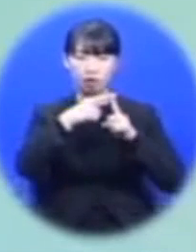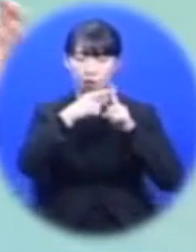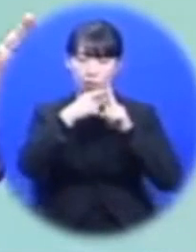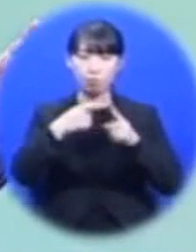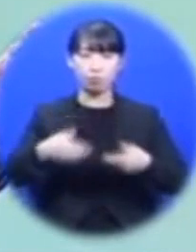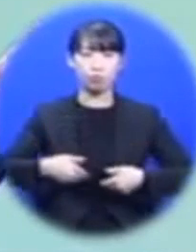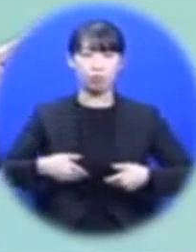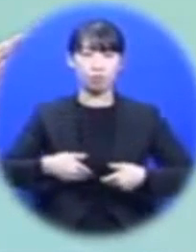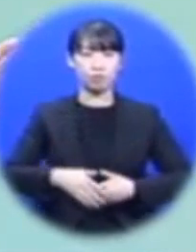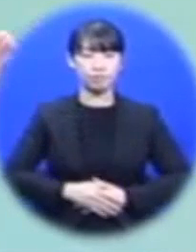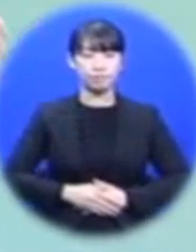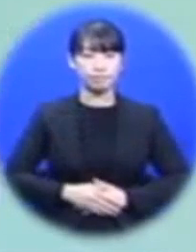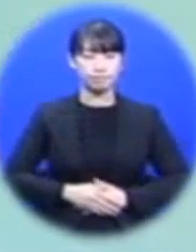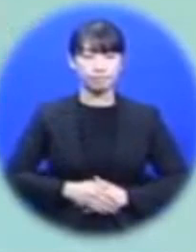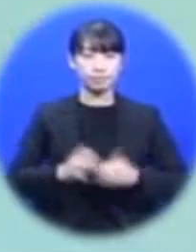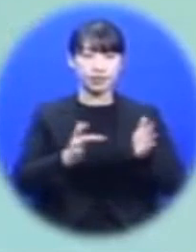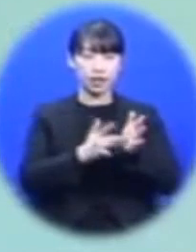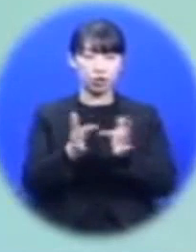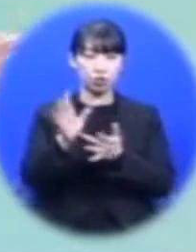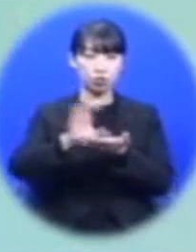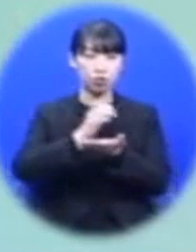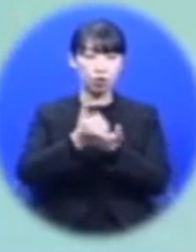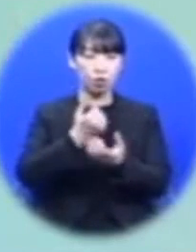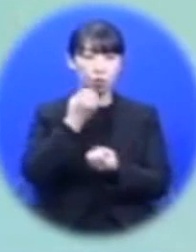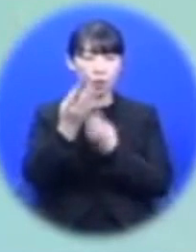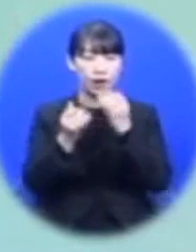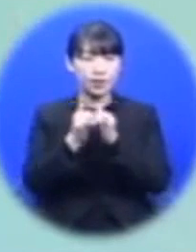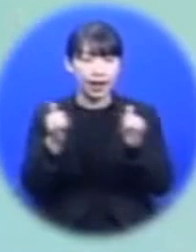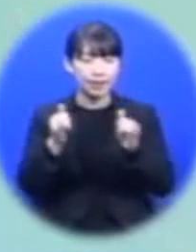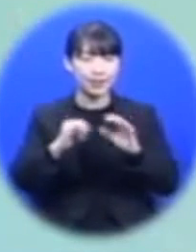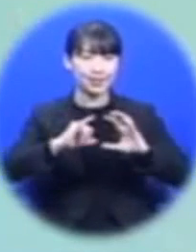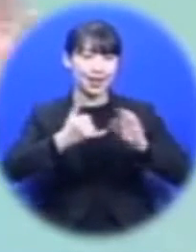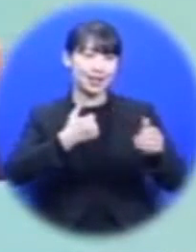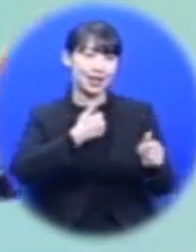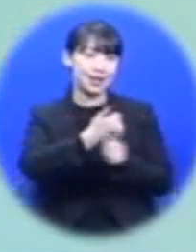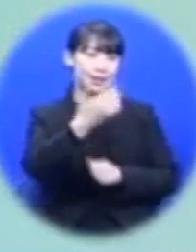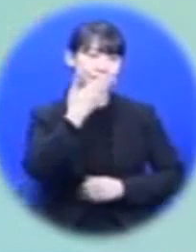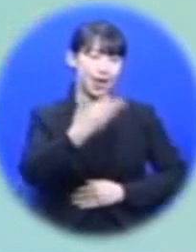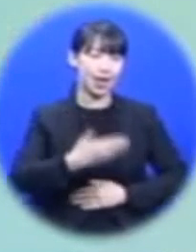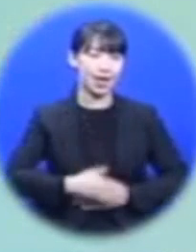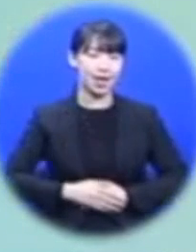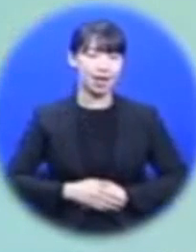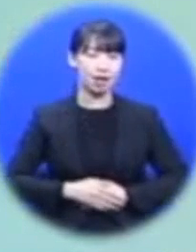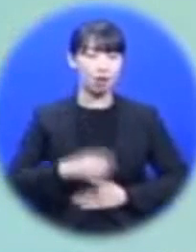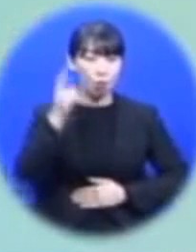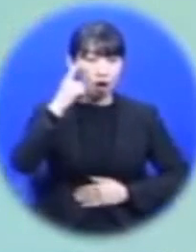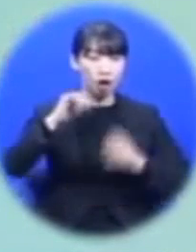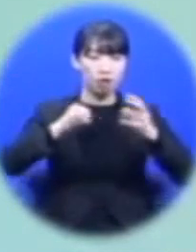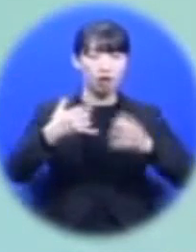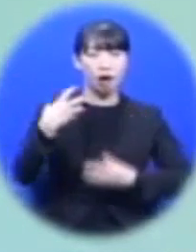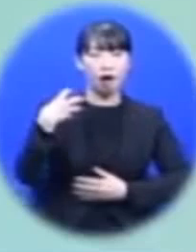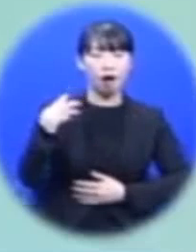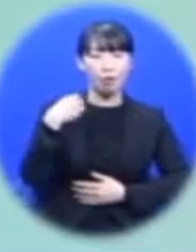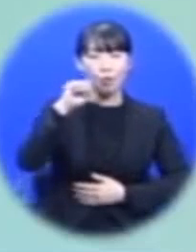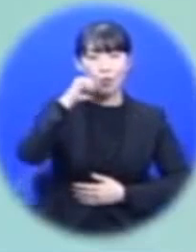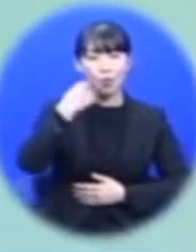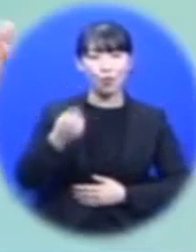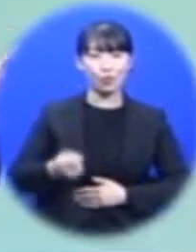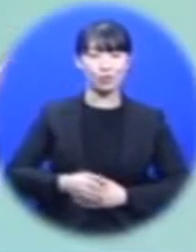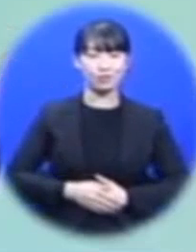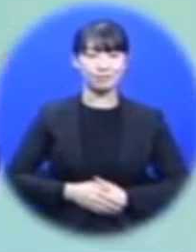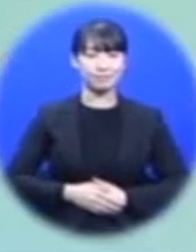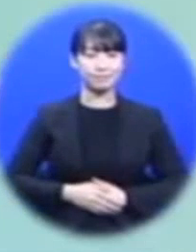예수를 그리스도라고 고백하는 사람들이 세상을이기는 겁니다 세상이 감당을 못하는 거죠